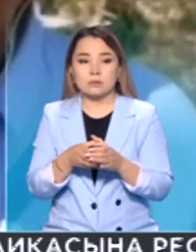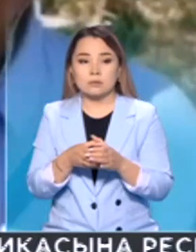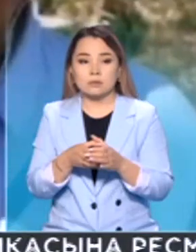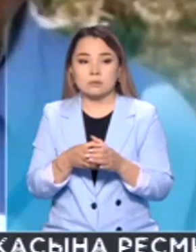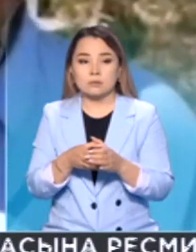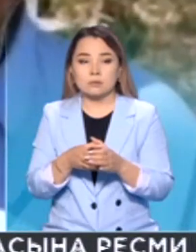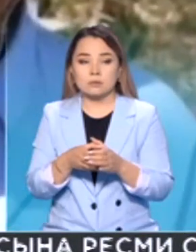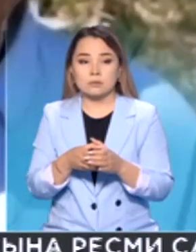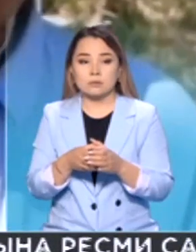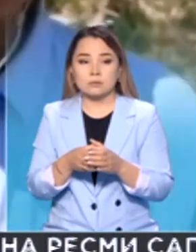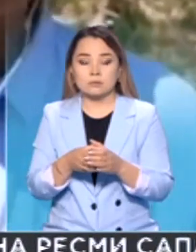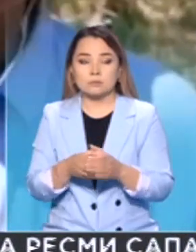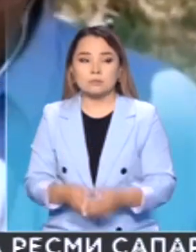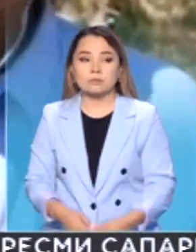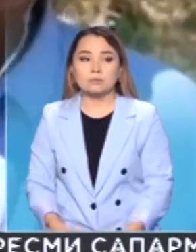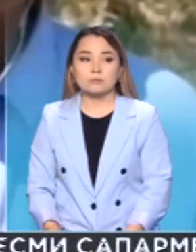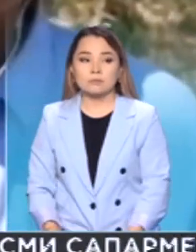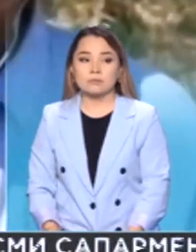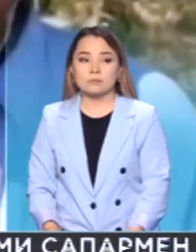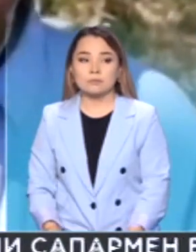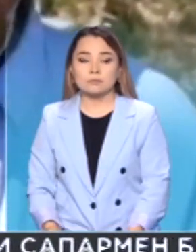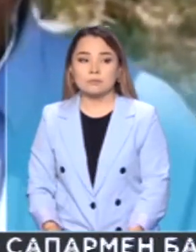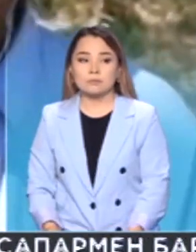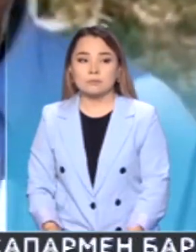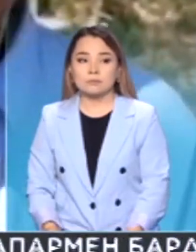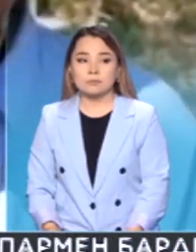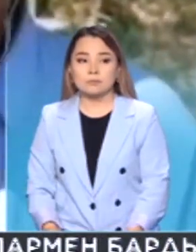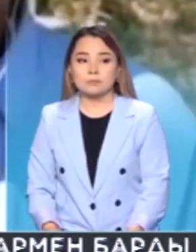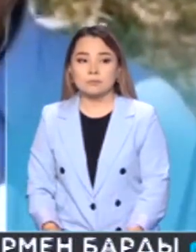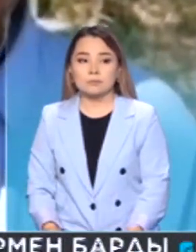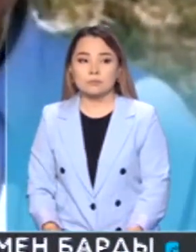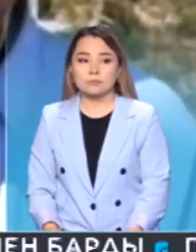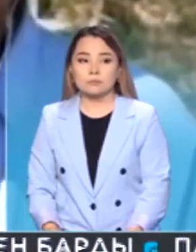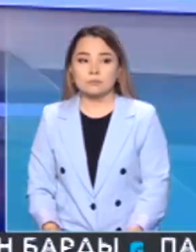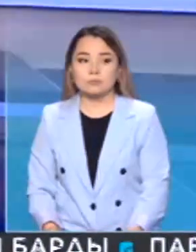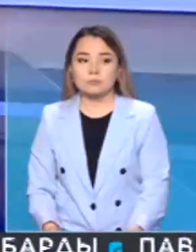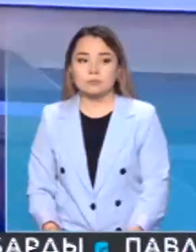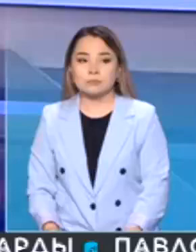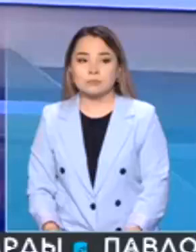өртке ұласқан. Дархан. Рахмет, Аягөз.